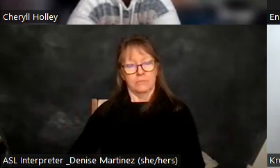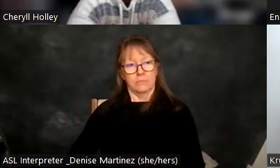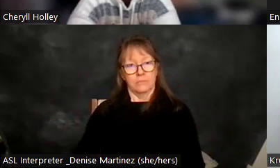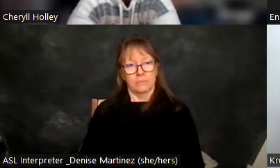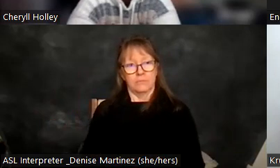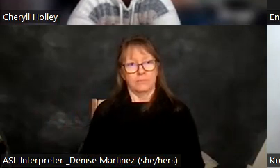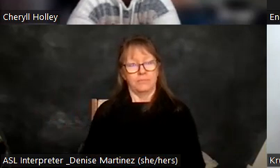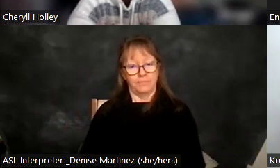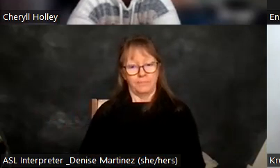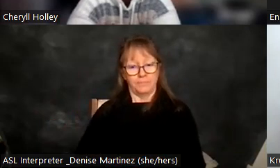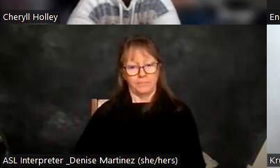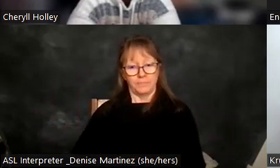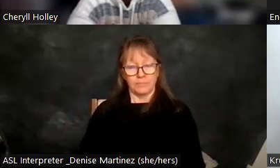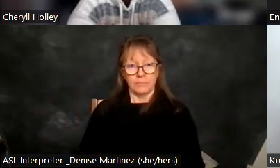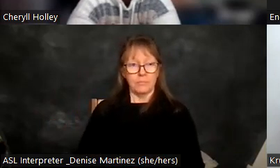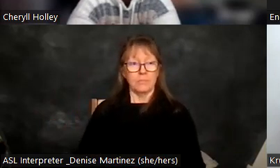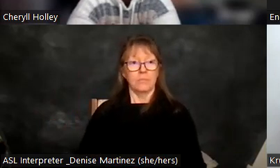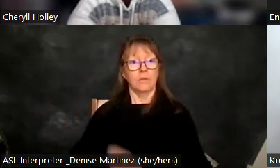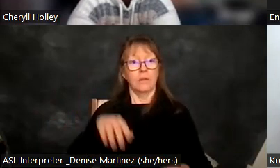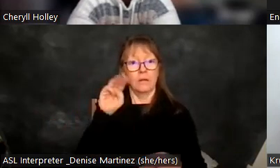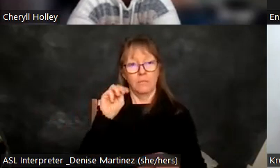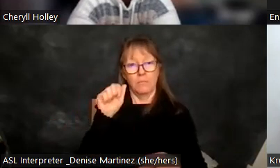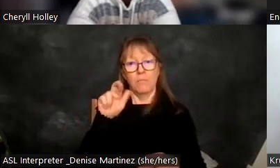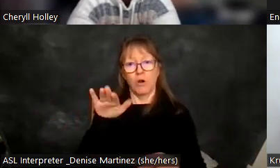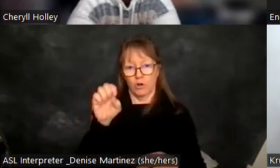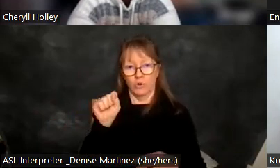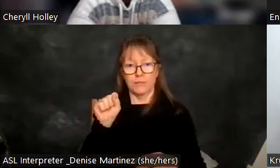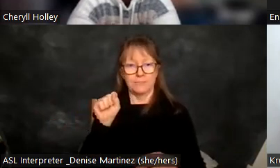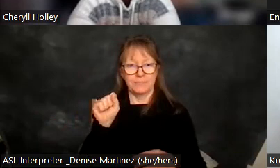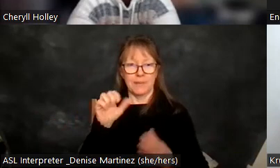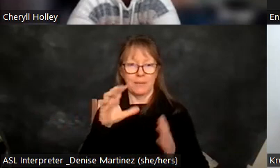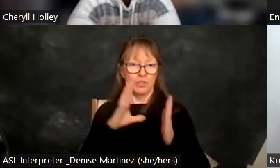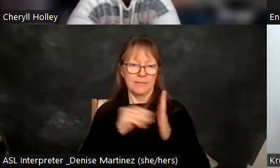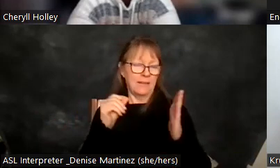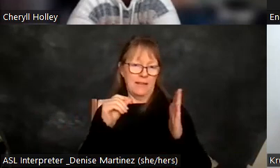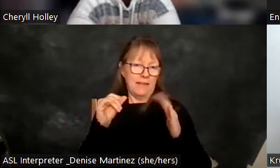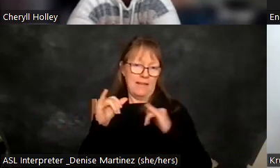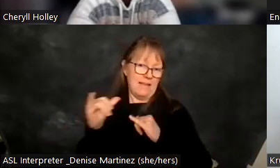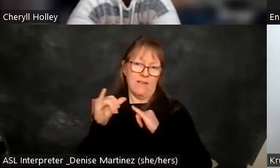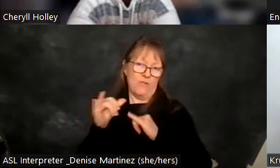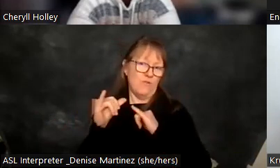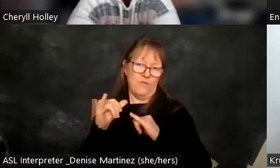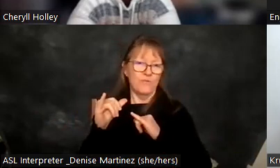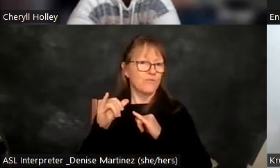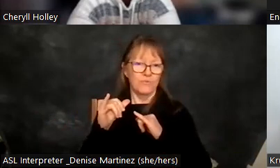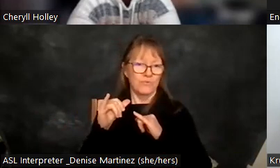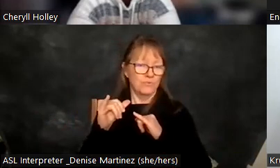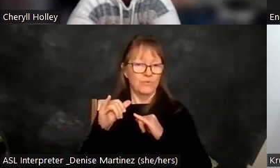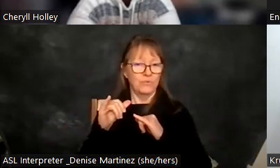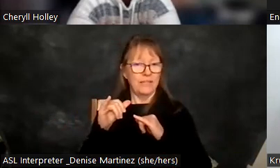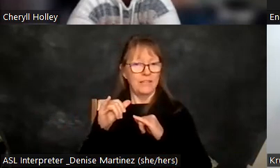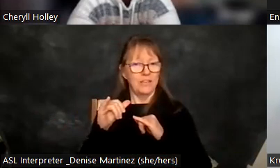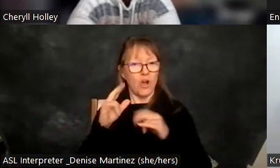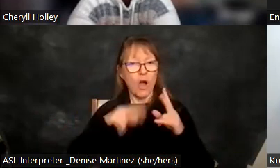This is Marco. So I think C'est Marco, moi, je pense que Rishi's observation too about the themes that we're hearing